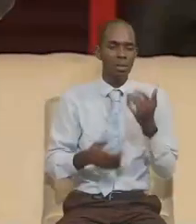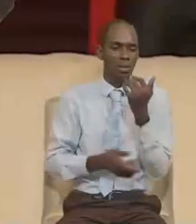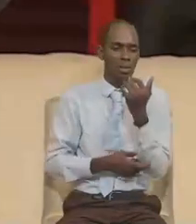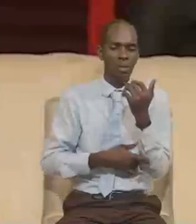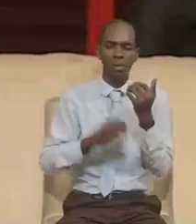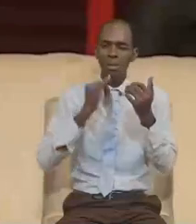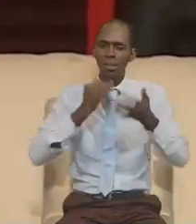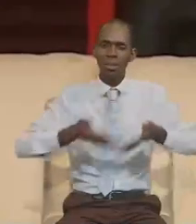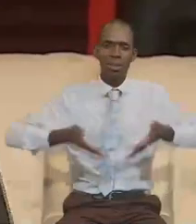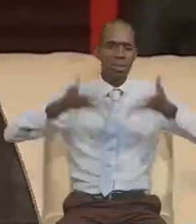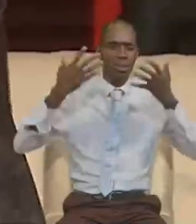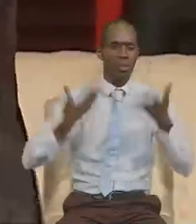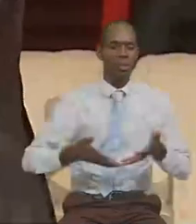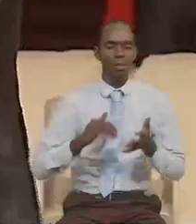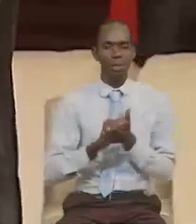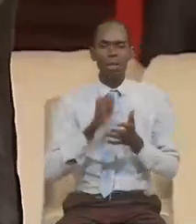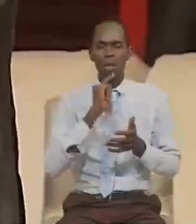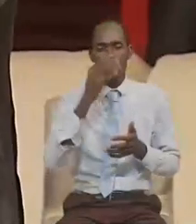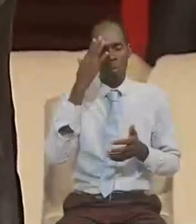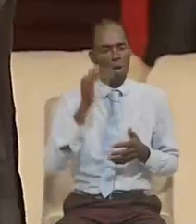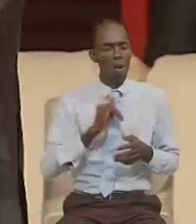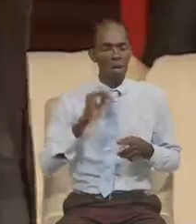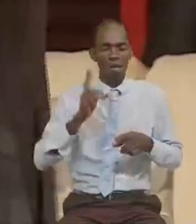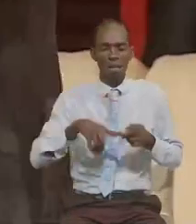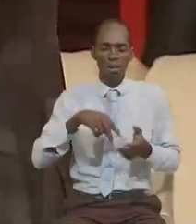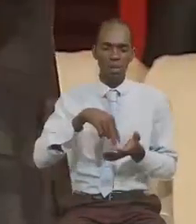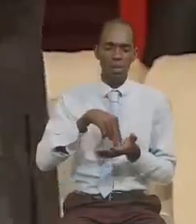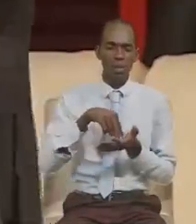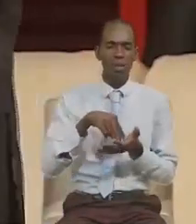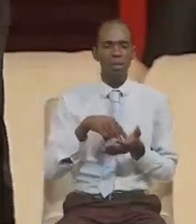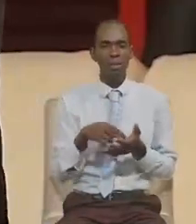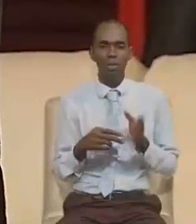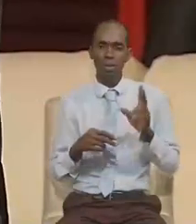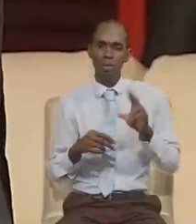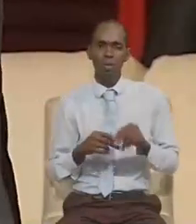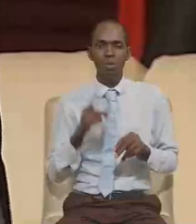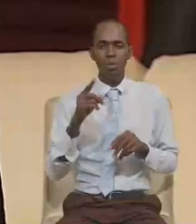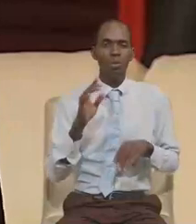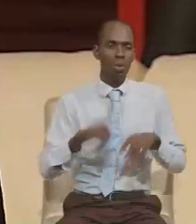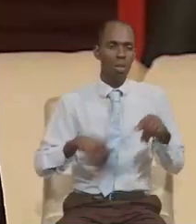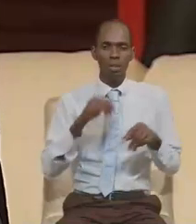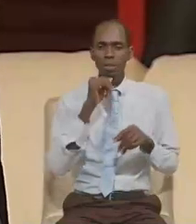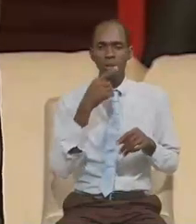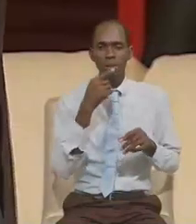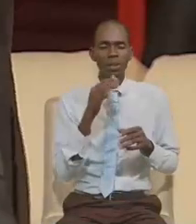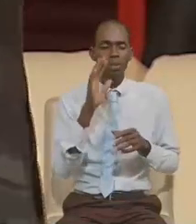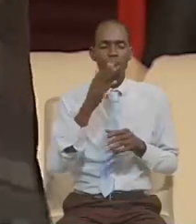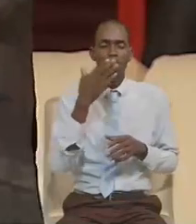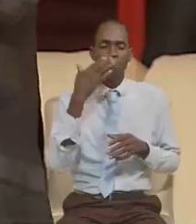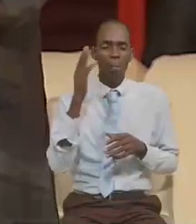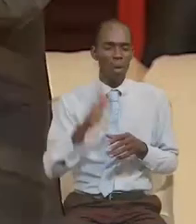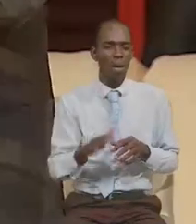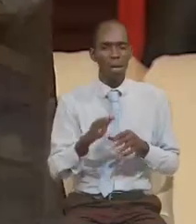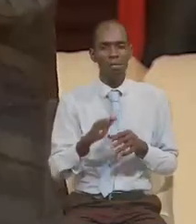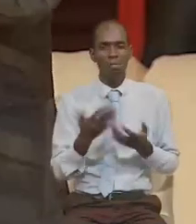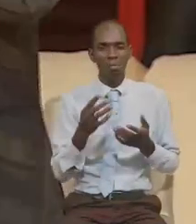Ma grâce te suffit. Tu ne peux pas dire, ah, mes mauvaises habitudes du passé, oh, sont